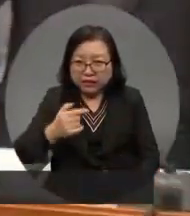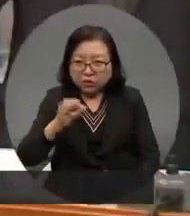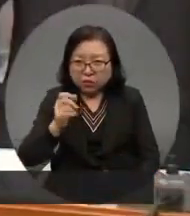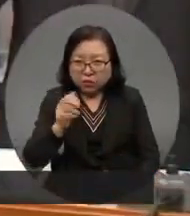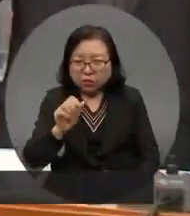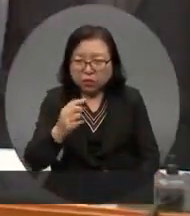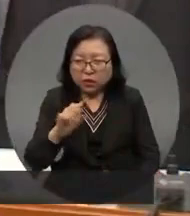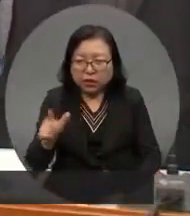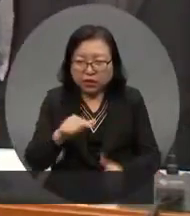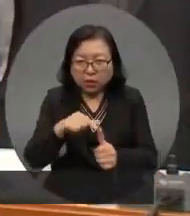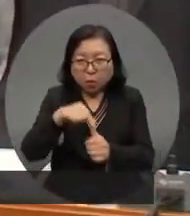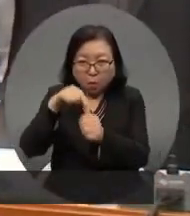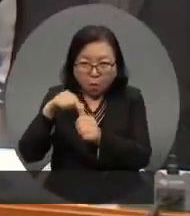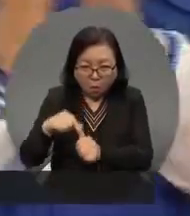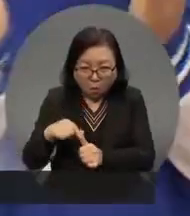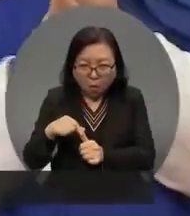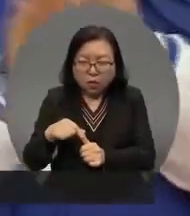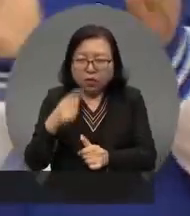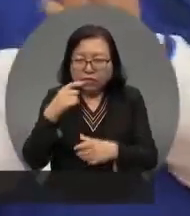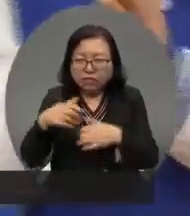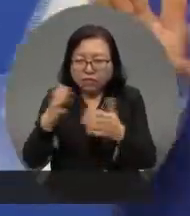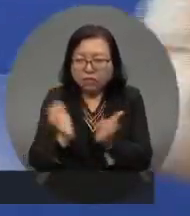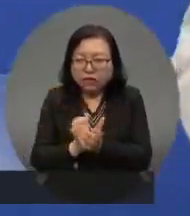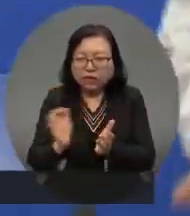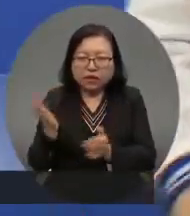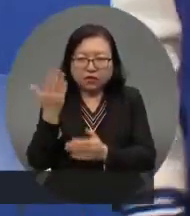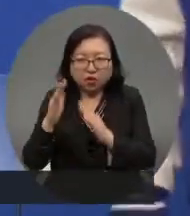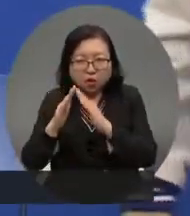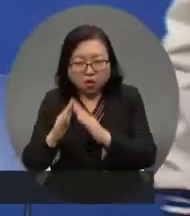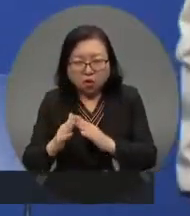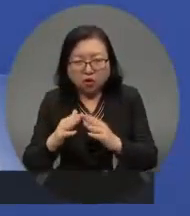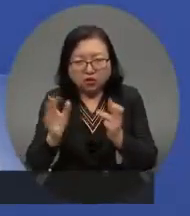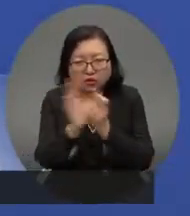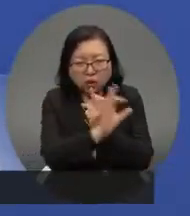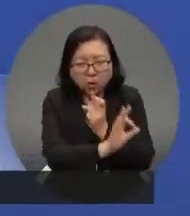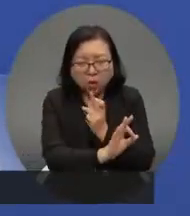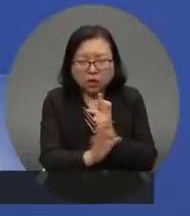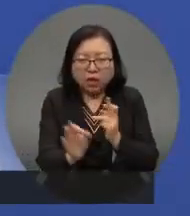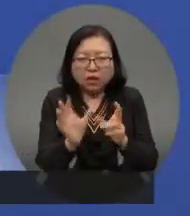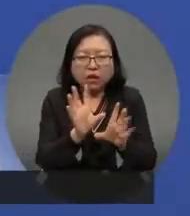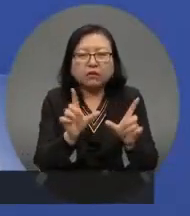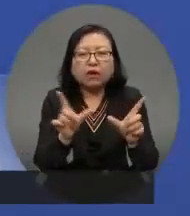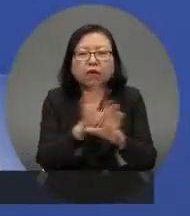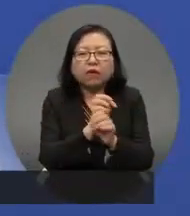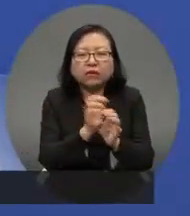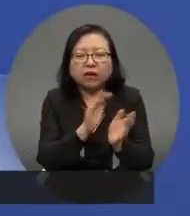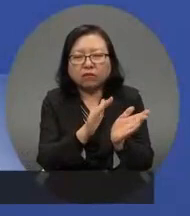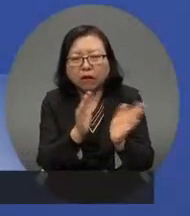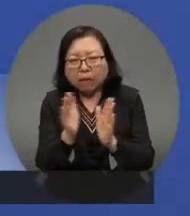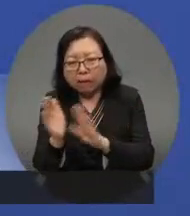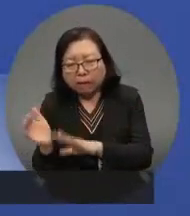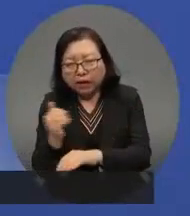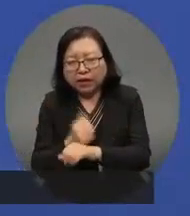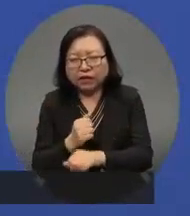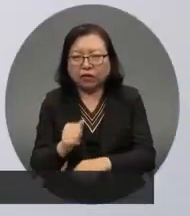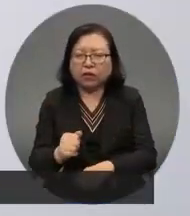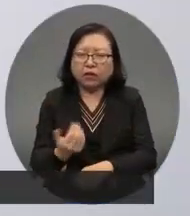이후 민주당의 청원과 서원 공천 일정이 계속 미뤄지면서 기존 후보들의 불만도 높아가고